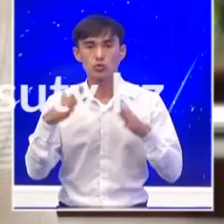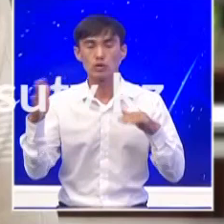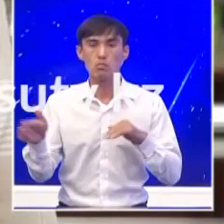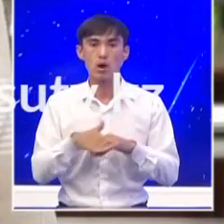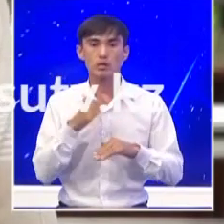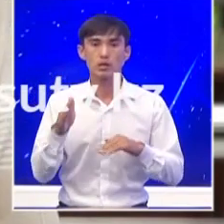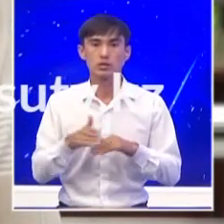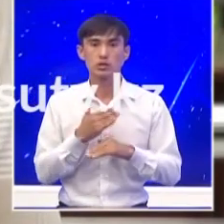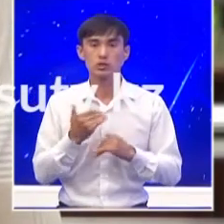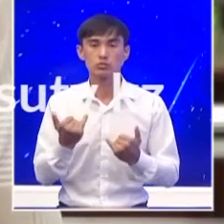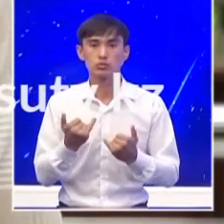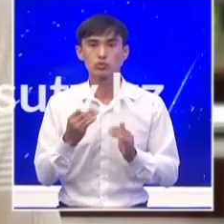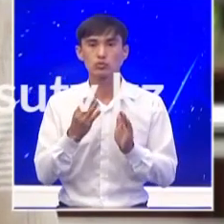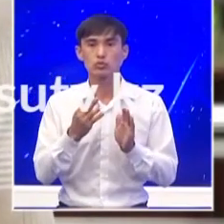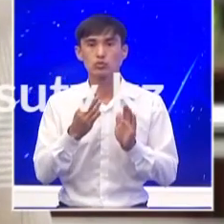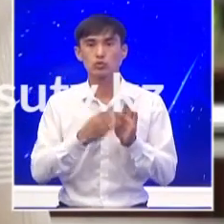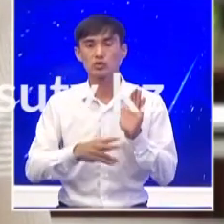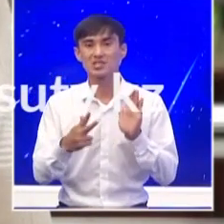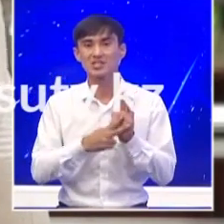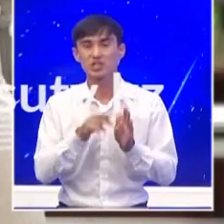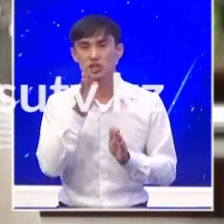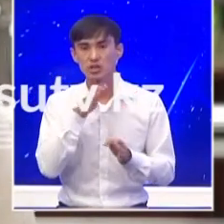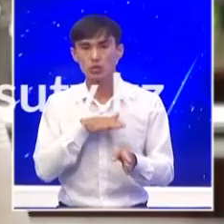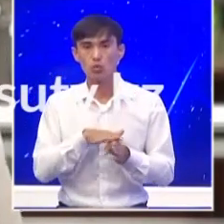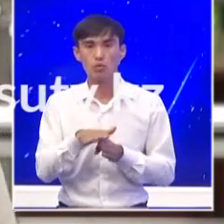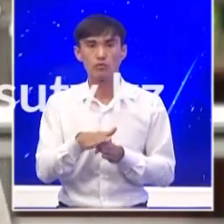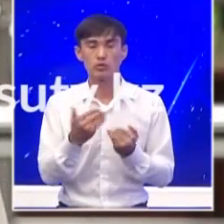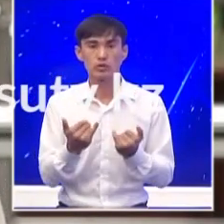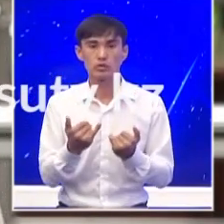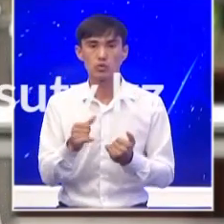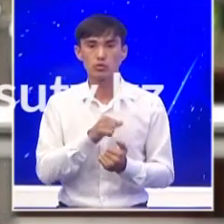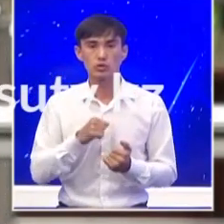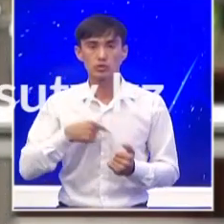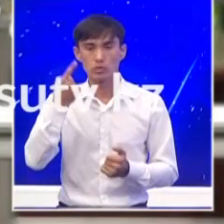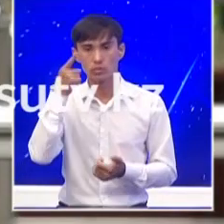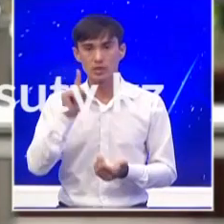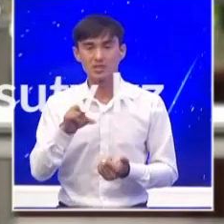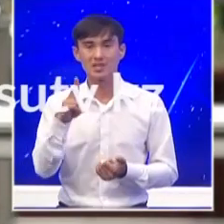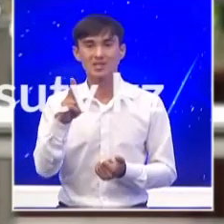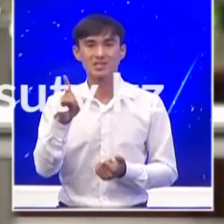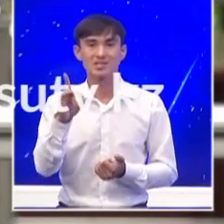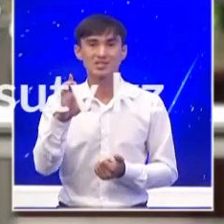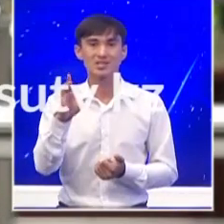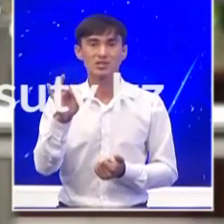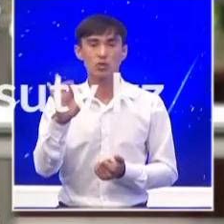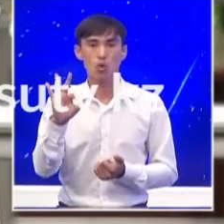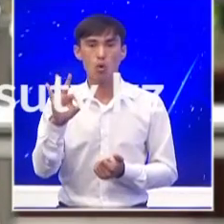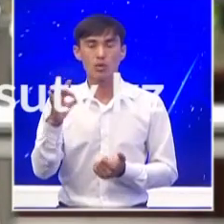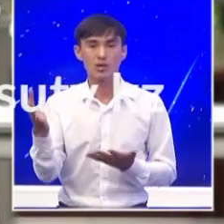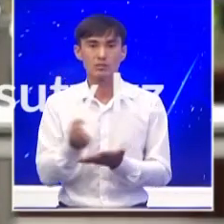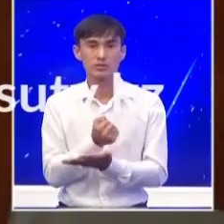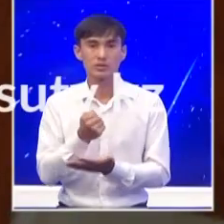мақтанышы, Құдайға шүкір 98 жасқа келіп жатыр. Сонымен қатар өздеріңіз білесіздер, ксро мемлекеттік сыйлықтың